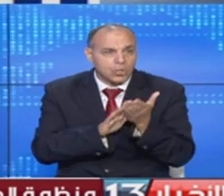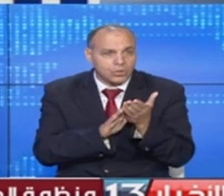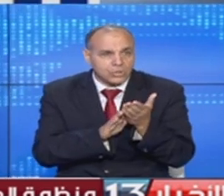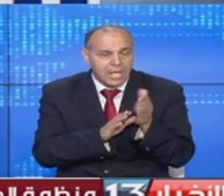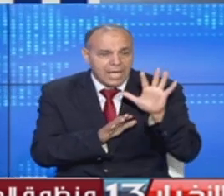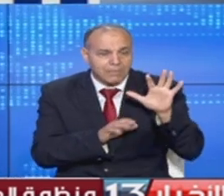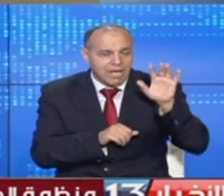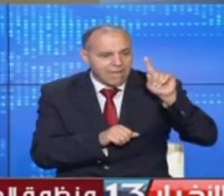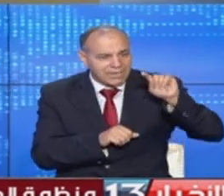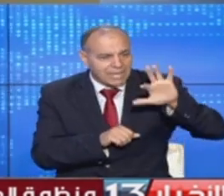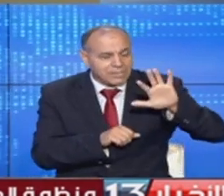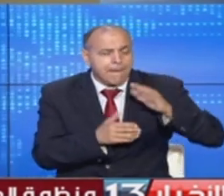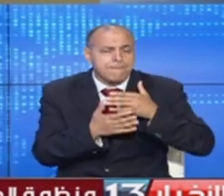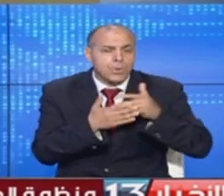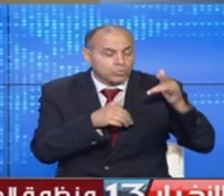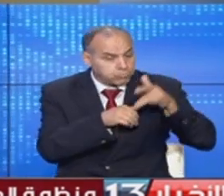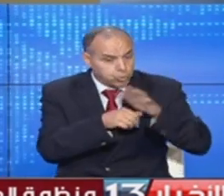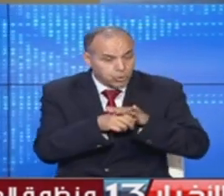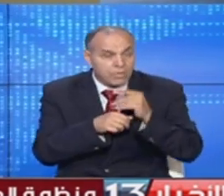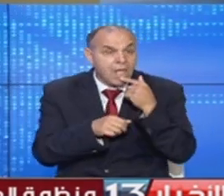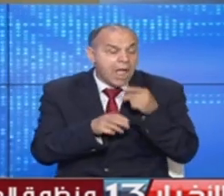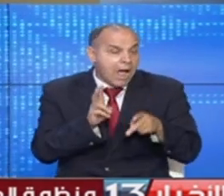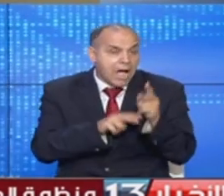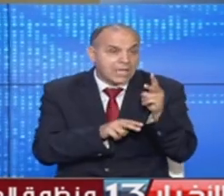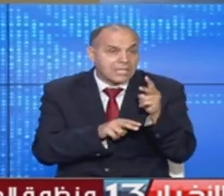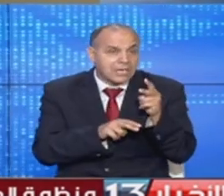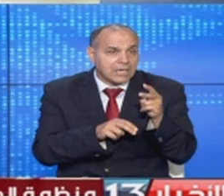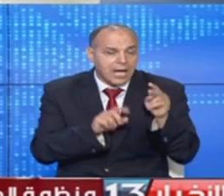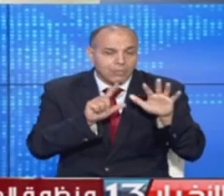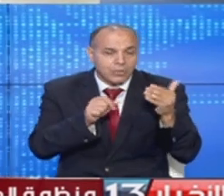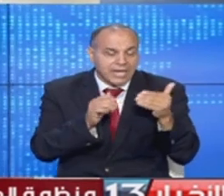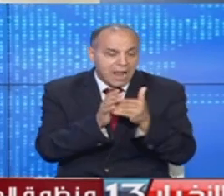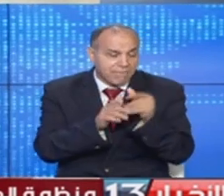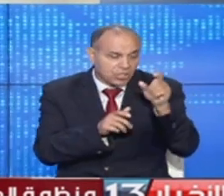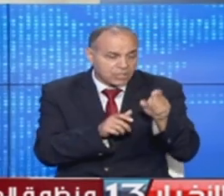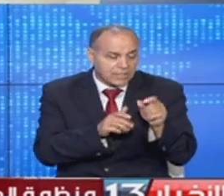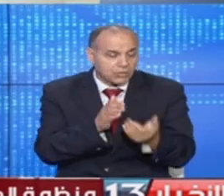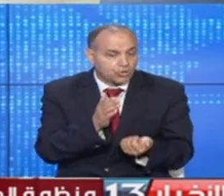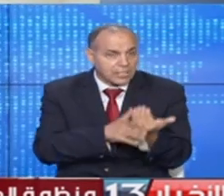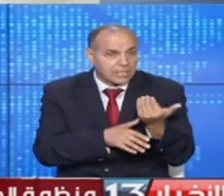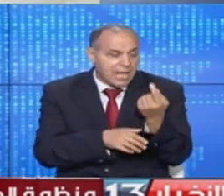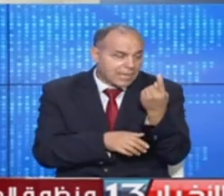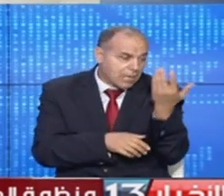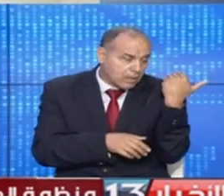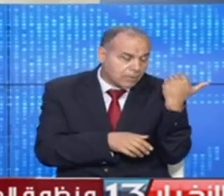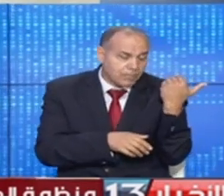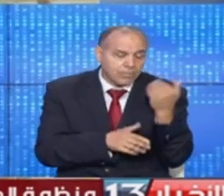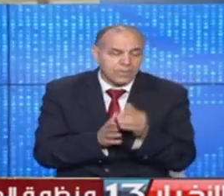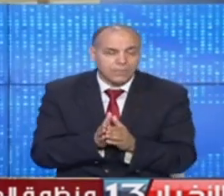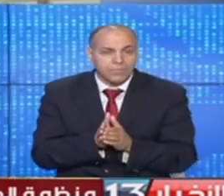5.5 مليون اصابه مع تسجيل اكثر من خمسه وسبعين الف حاله جديده خلال الاربع والعشرين ساعه